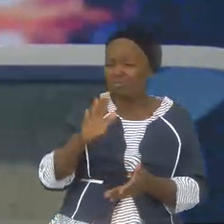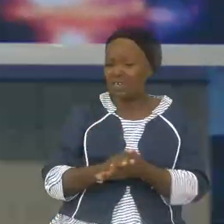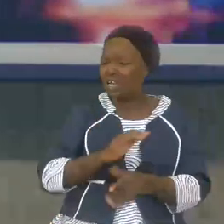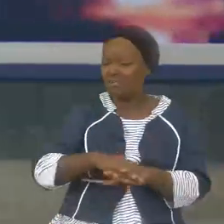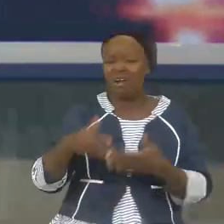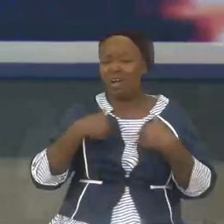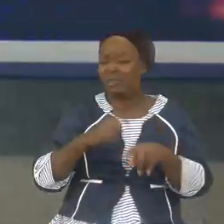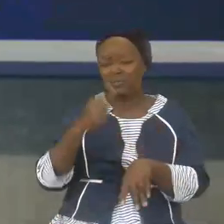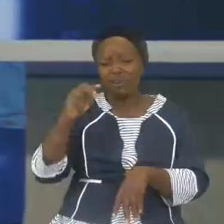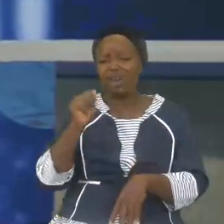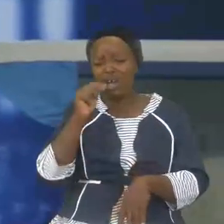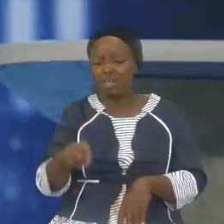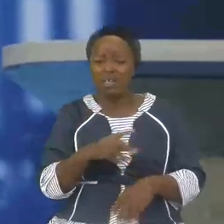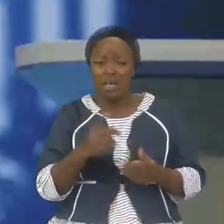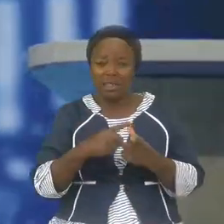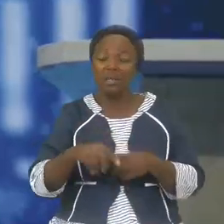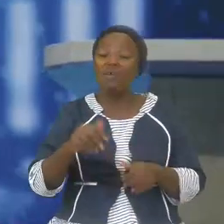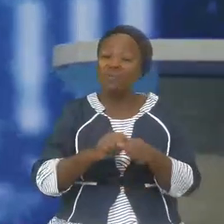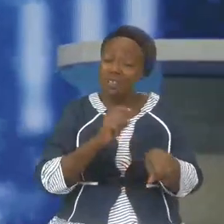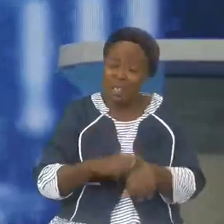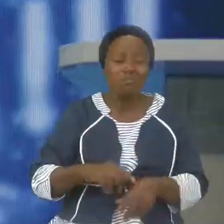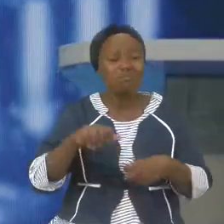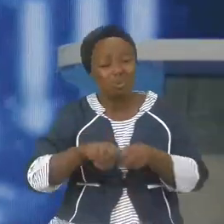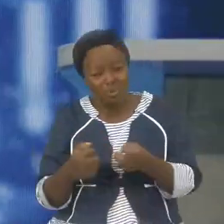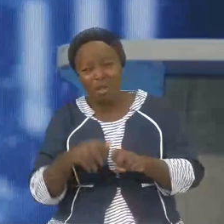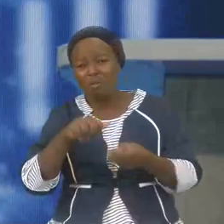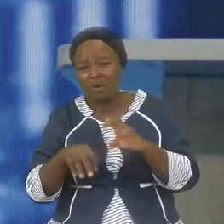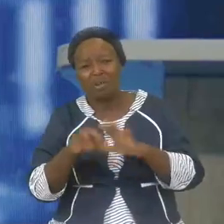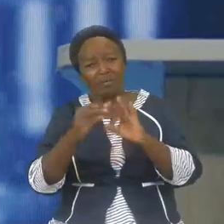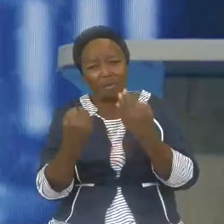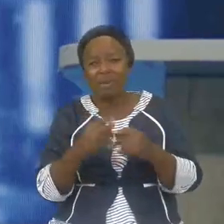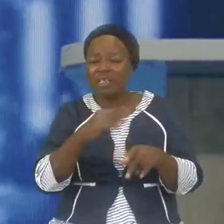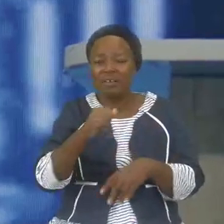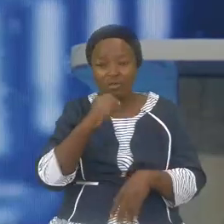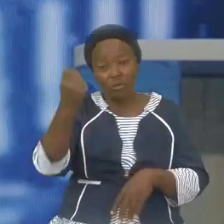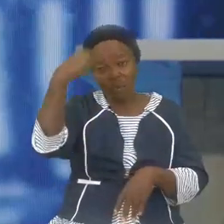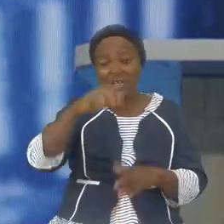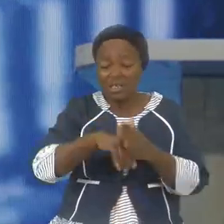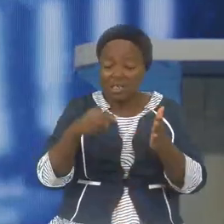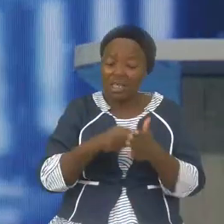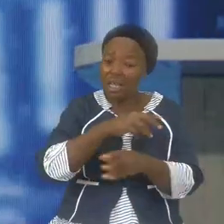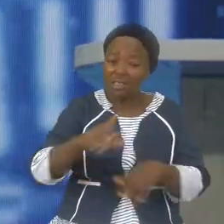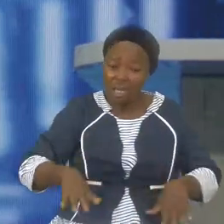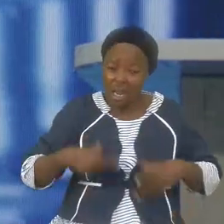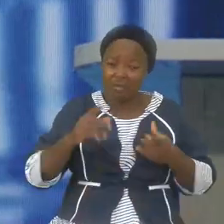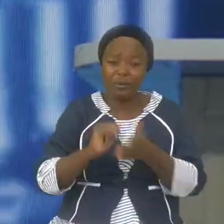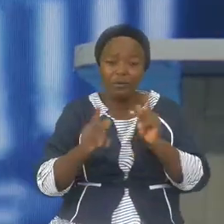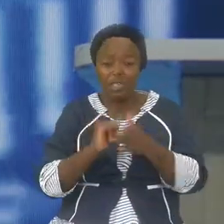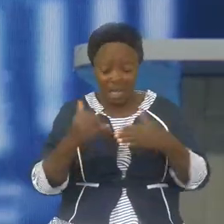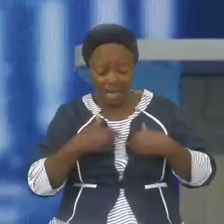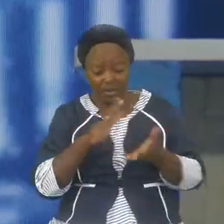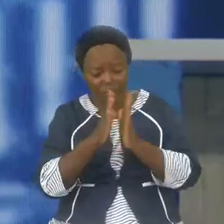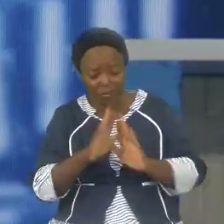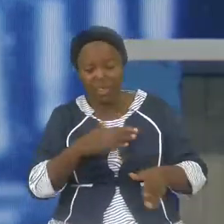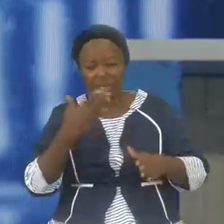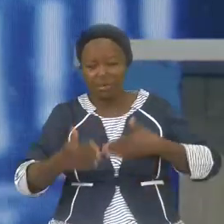croit que sa femme est locataire, qu'il ne va pas même prêter attention à la femme. Ils ne vont pas réussir. Mais ici, ceux qui ont la